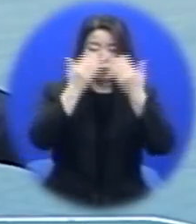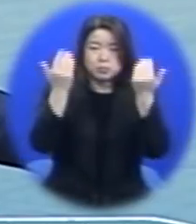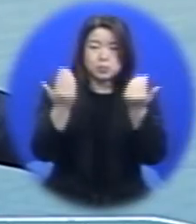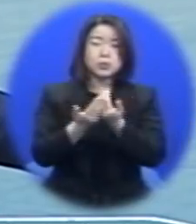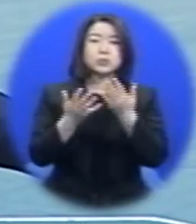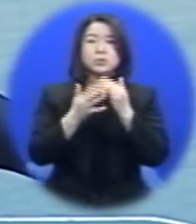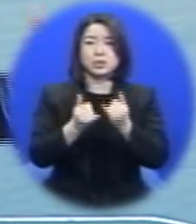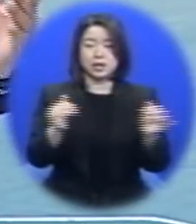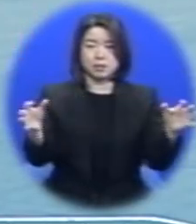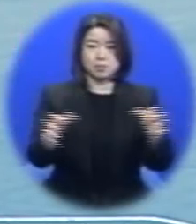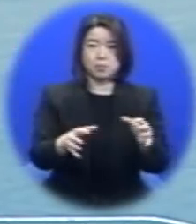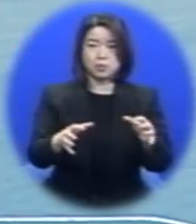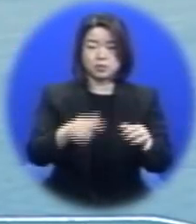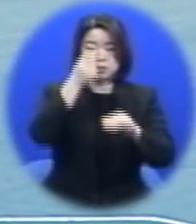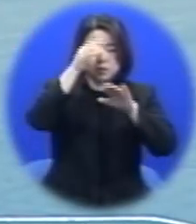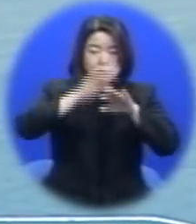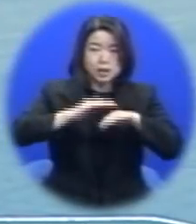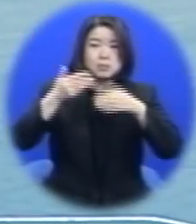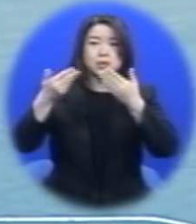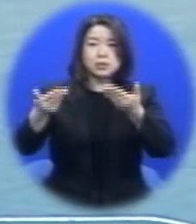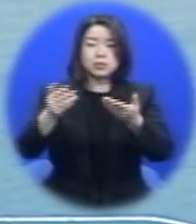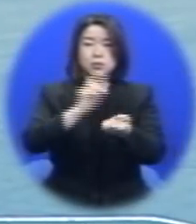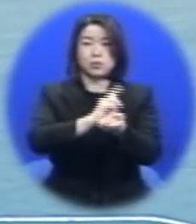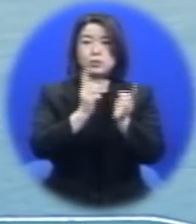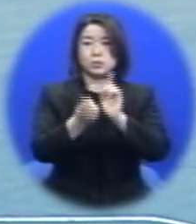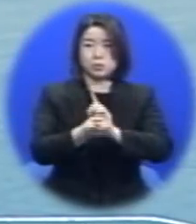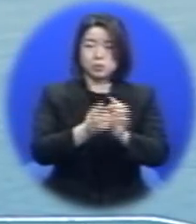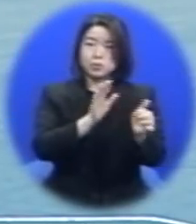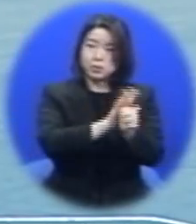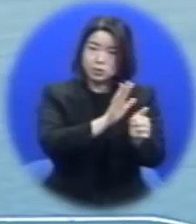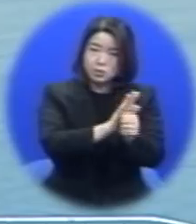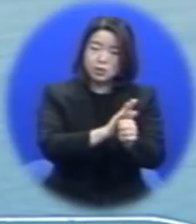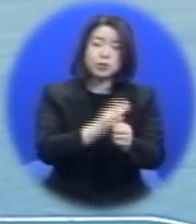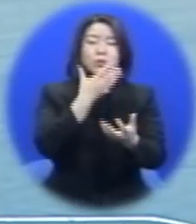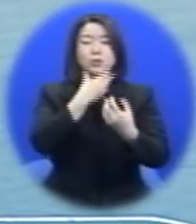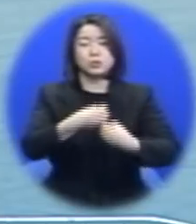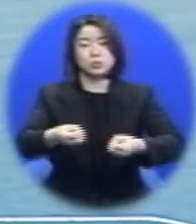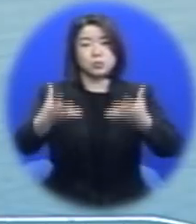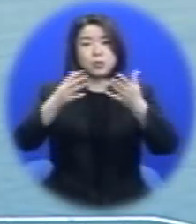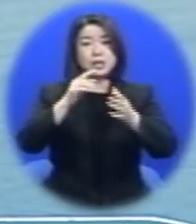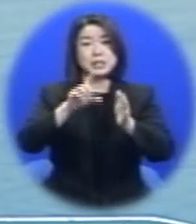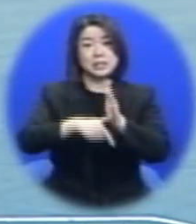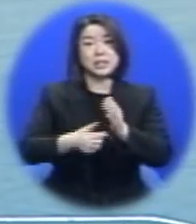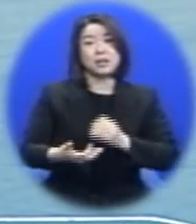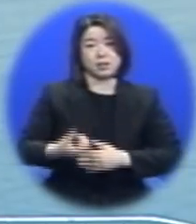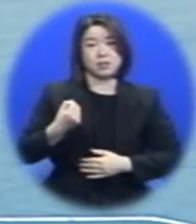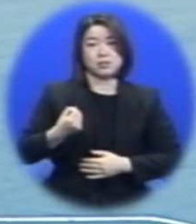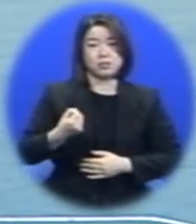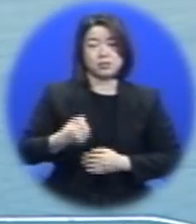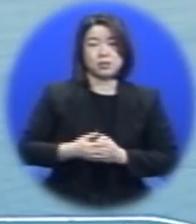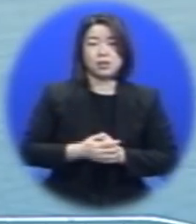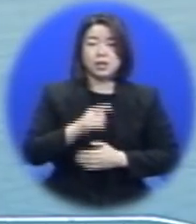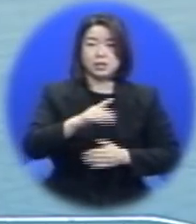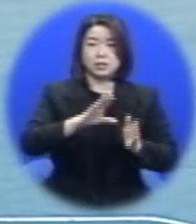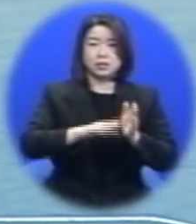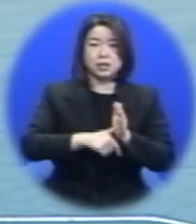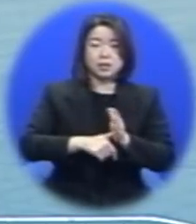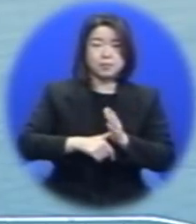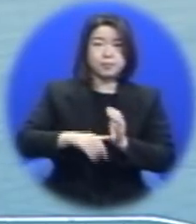함께 모여서 예배도 드리고 서로 격려하고 축복하는 시간을 가졌는데 그때